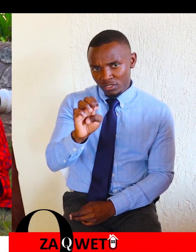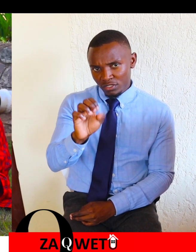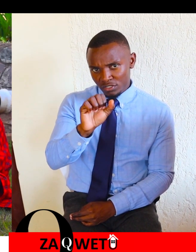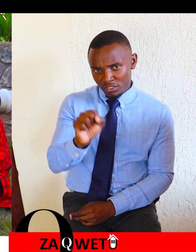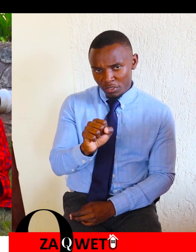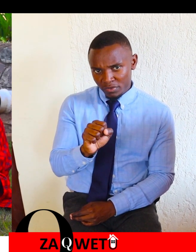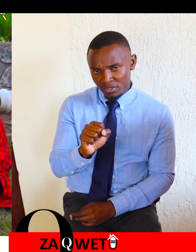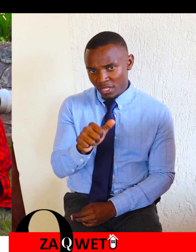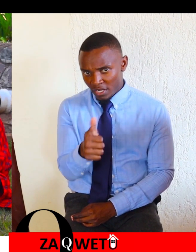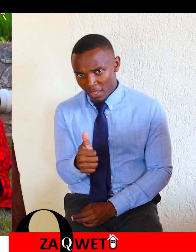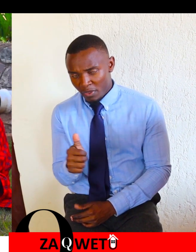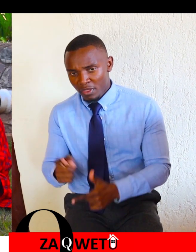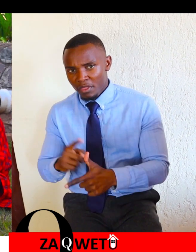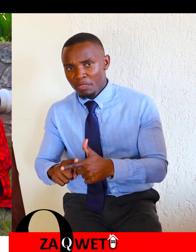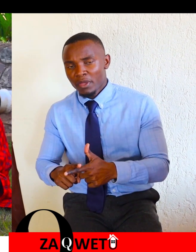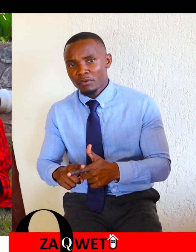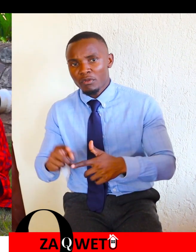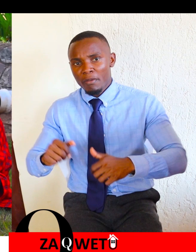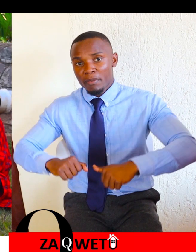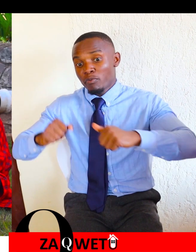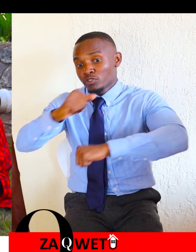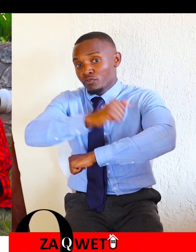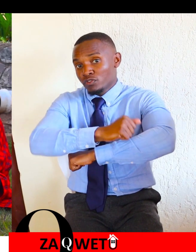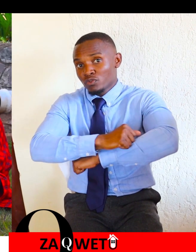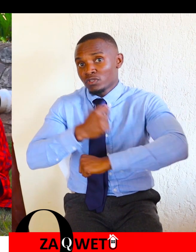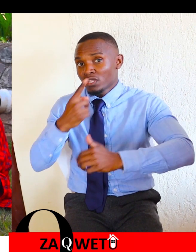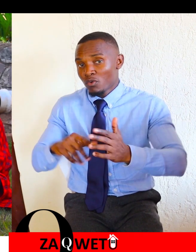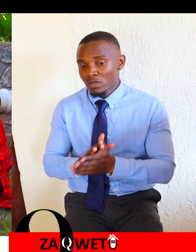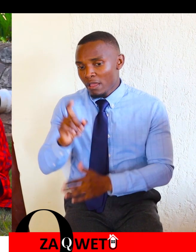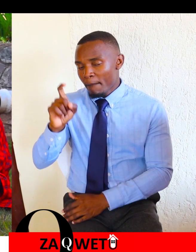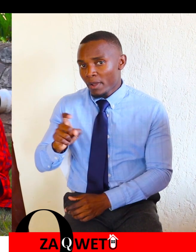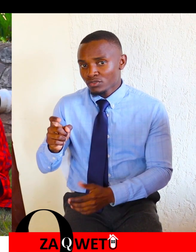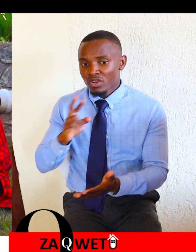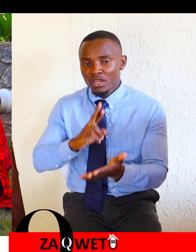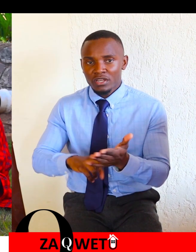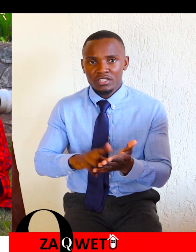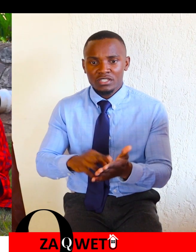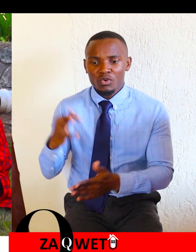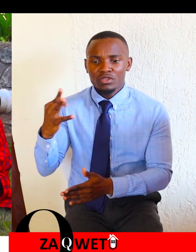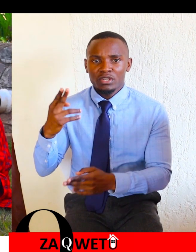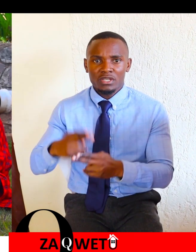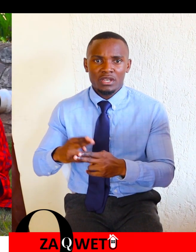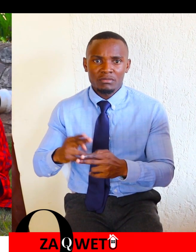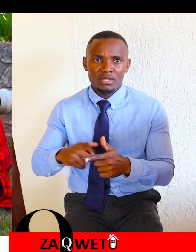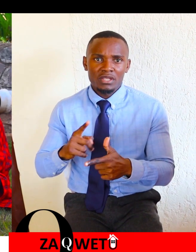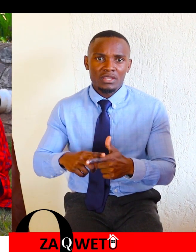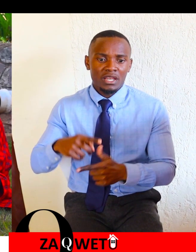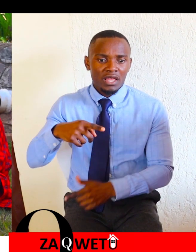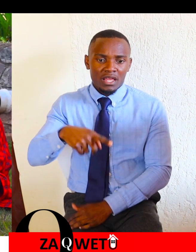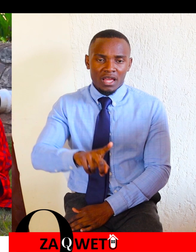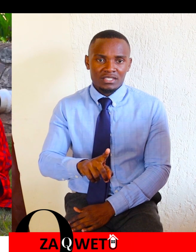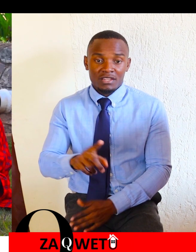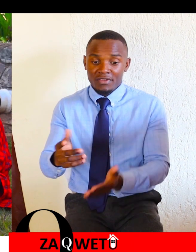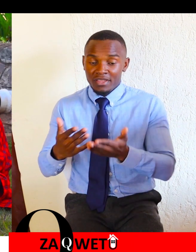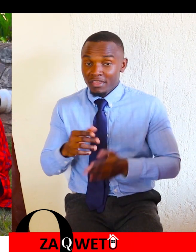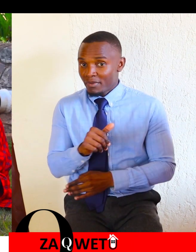Mteri. Then the headmistress, wakati wa nani ile lazima uregister majina matatu, akanipatia